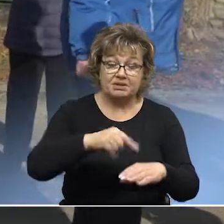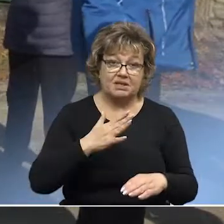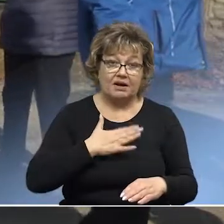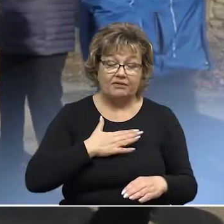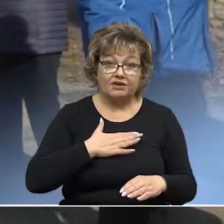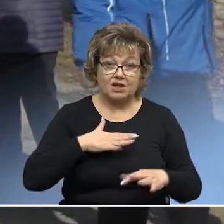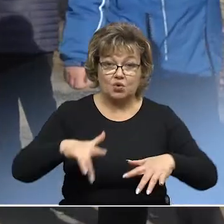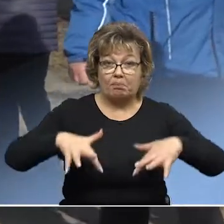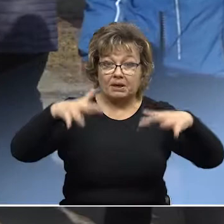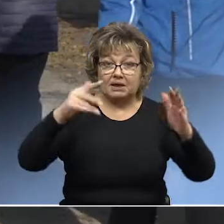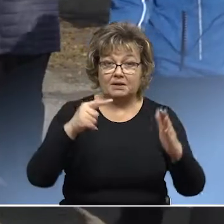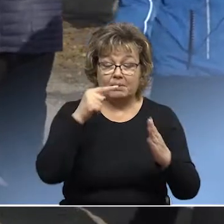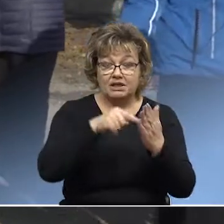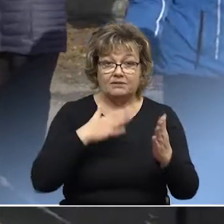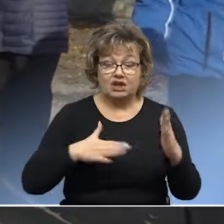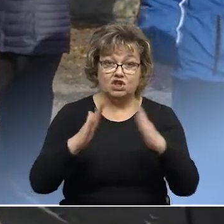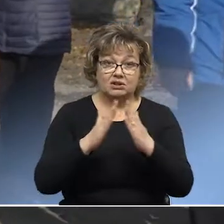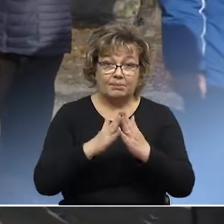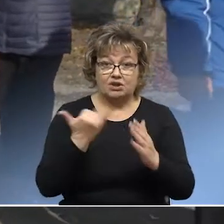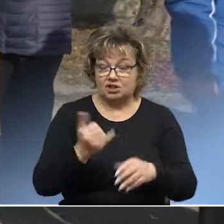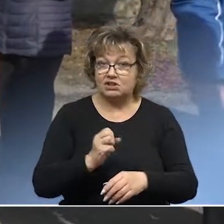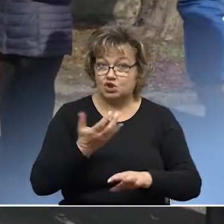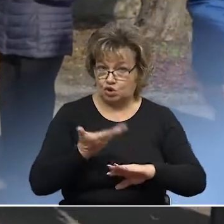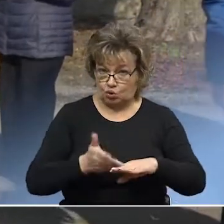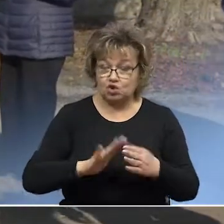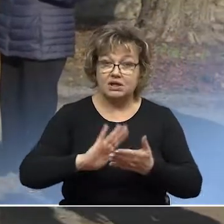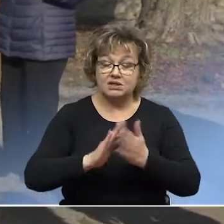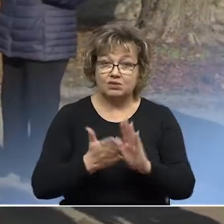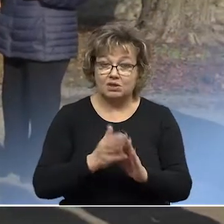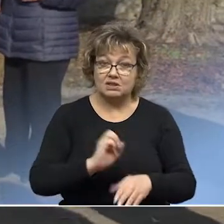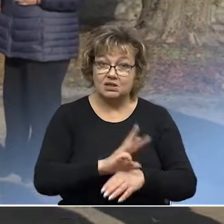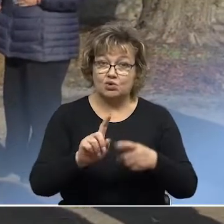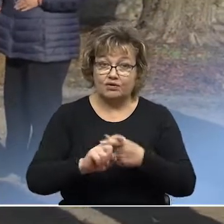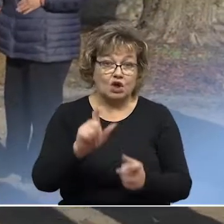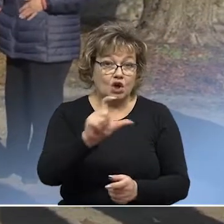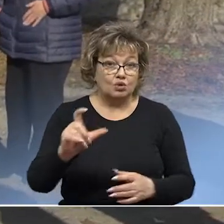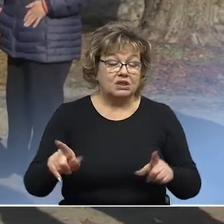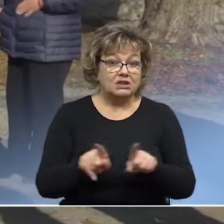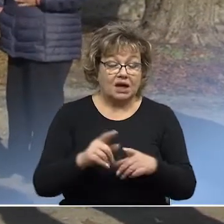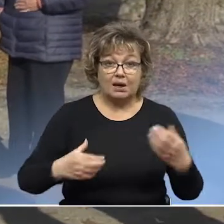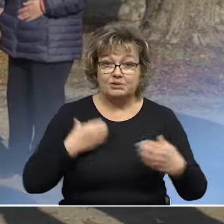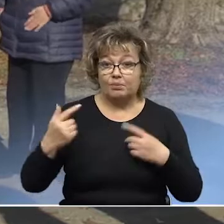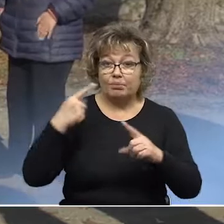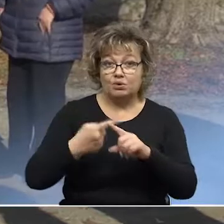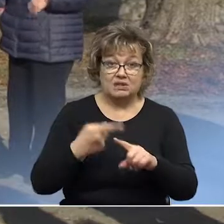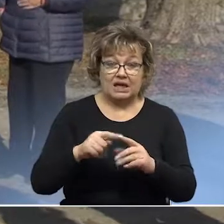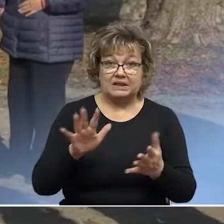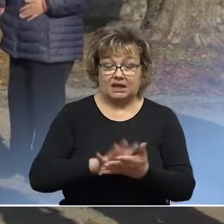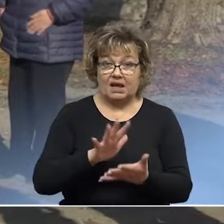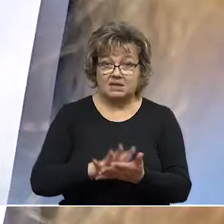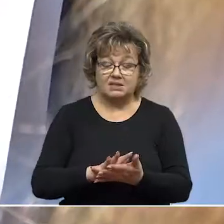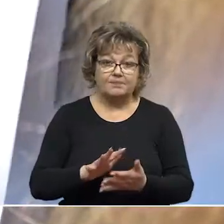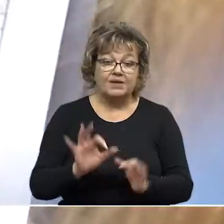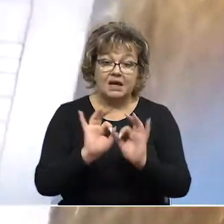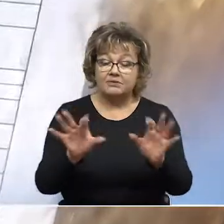просто глотаем эту пыль. Помимо того, что сейчас сложная ситуация с ковидом, вы понимаете, и все, соответственно, люди и так все обеспокоены, и плюс еще это